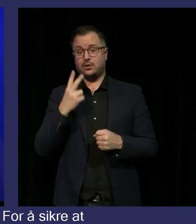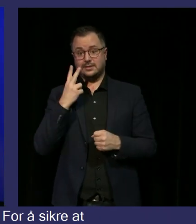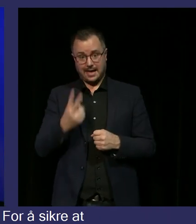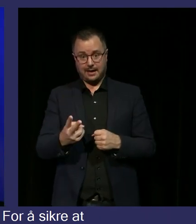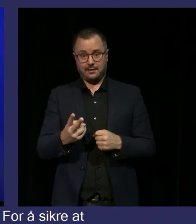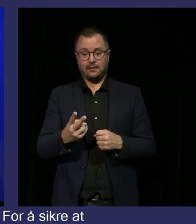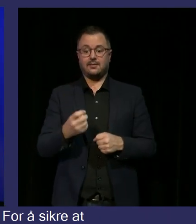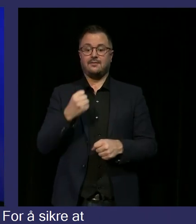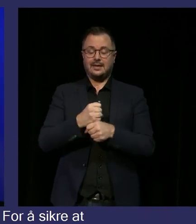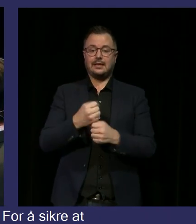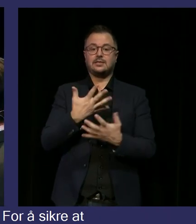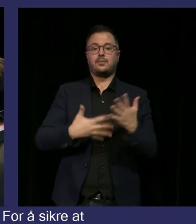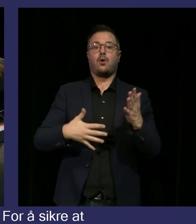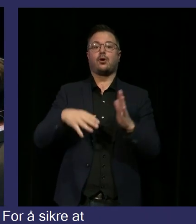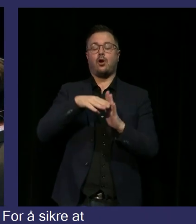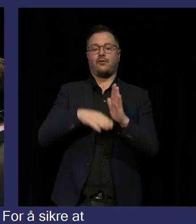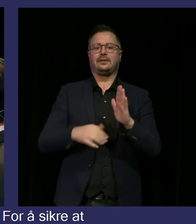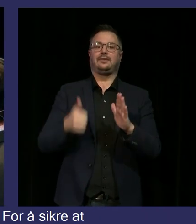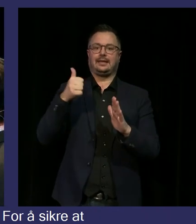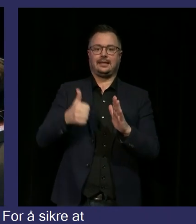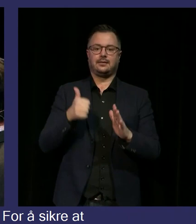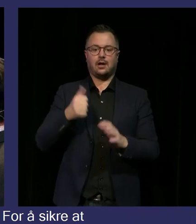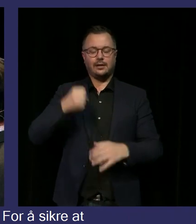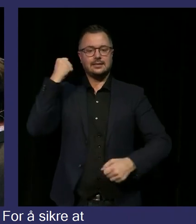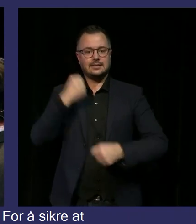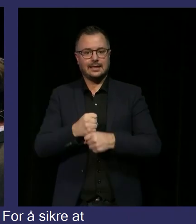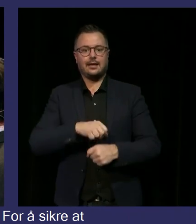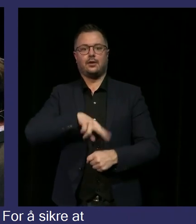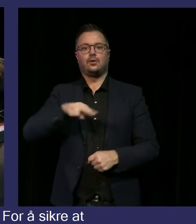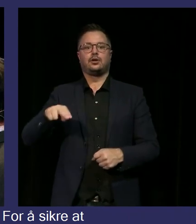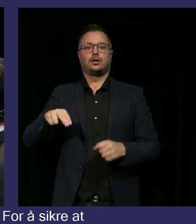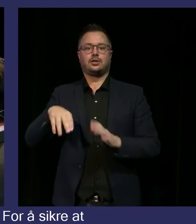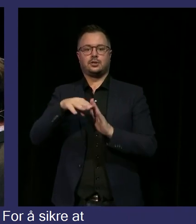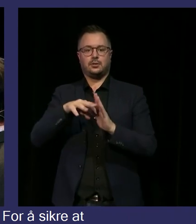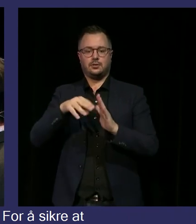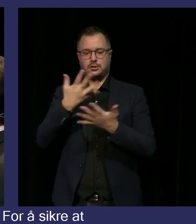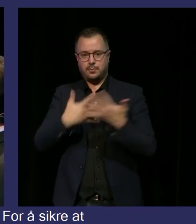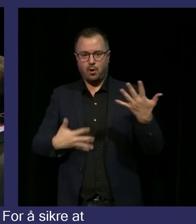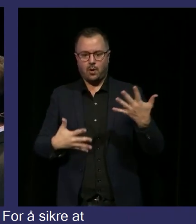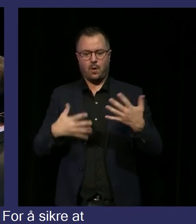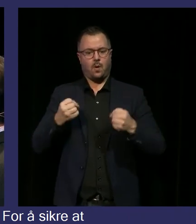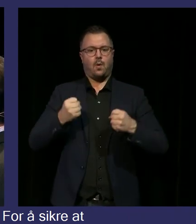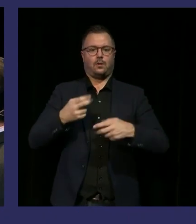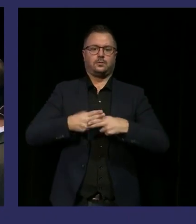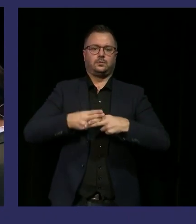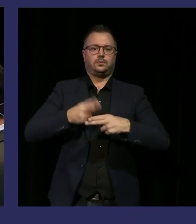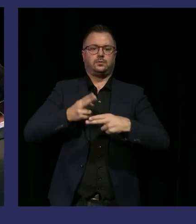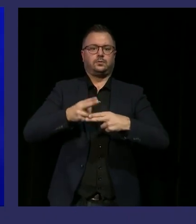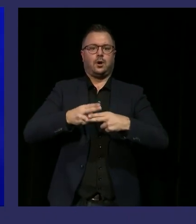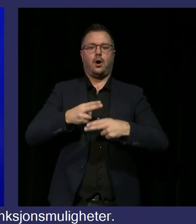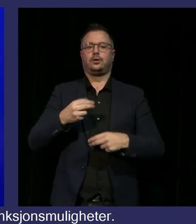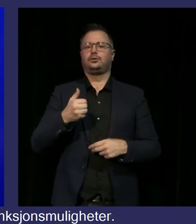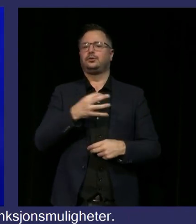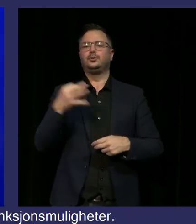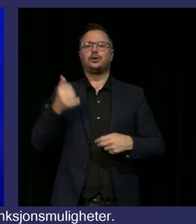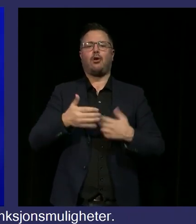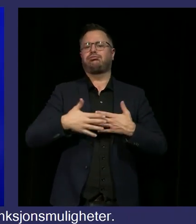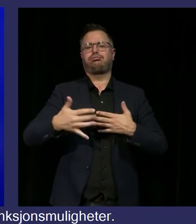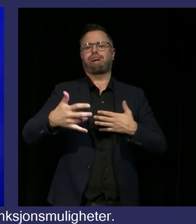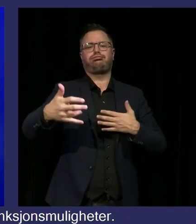denne språkloven, for å sikre at det norske språk holder seg gjennom altså i årtusener også fremover. Mm.